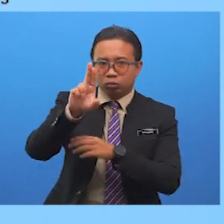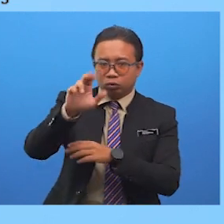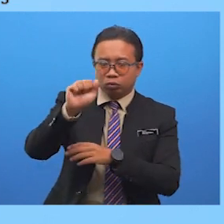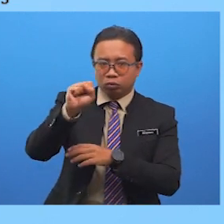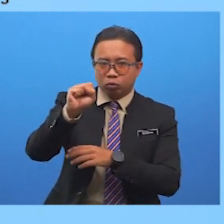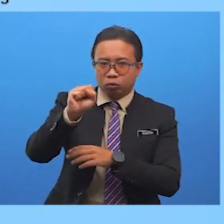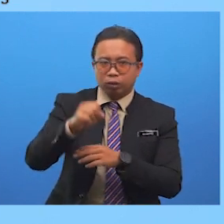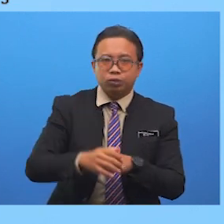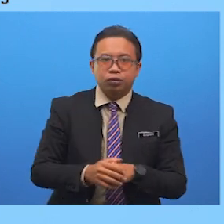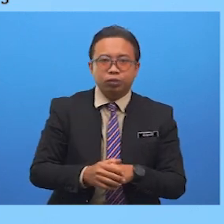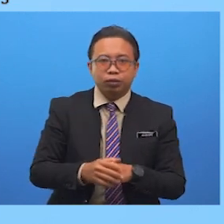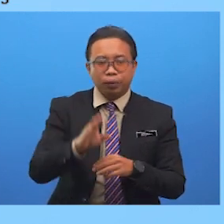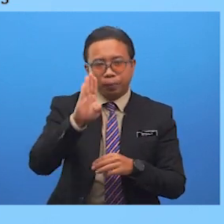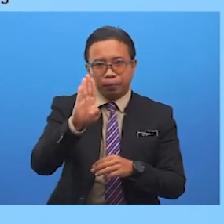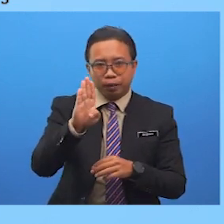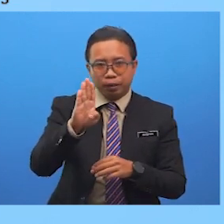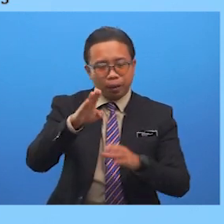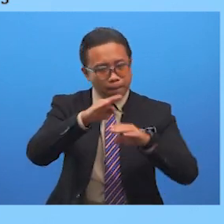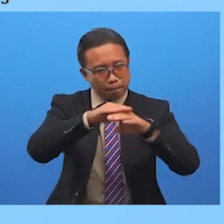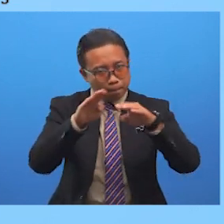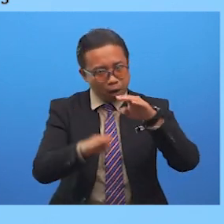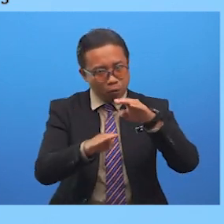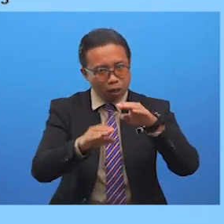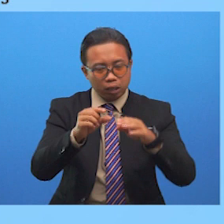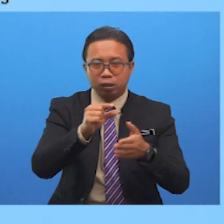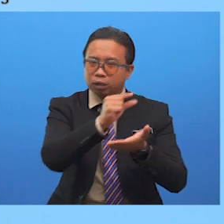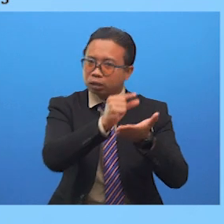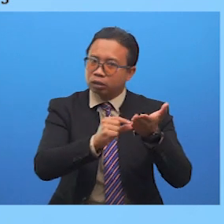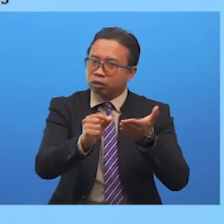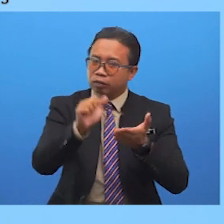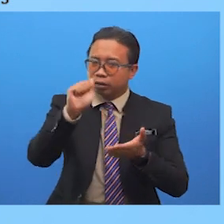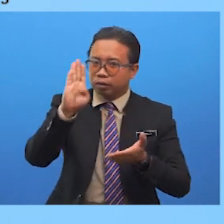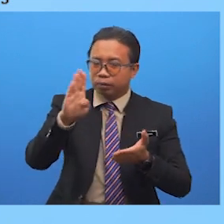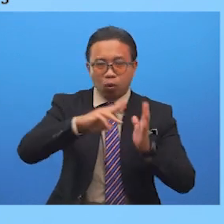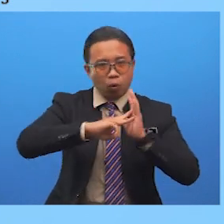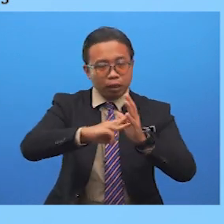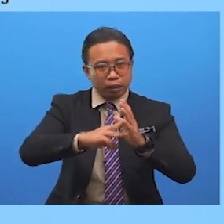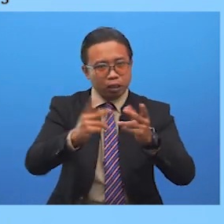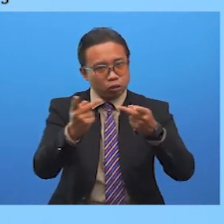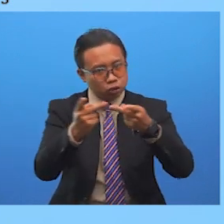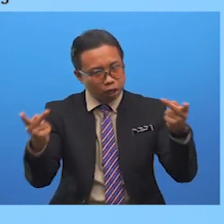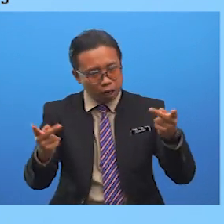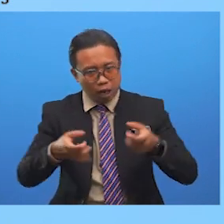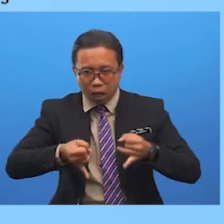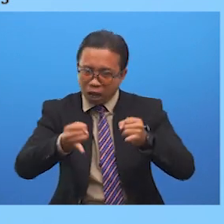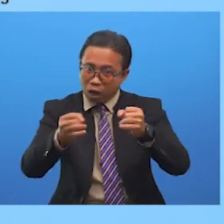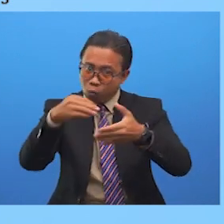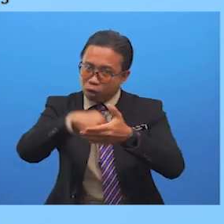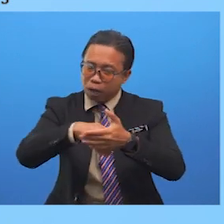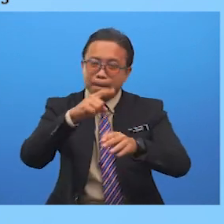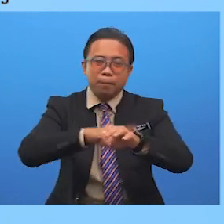trafisi Mpi yaitu di bawah gravebirth nih jarak yang dilalui dalam